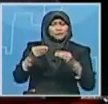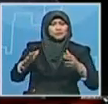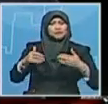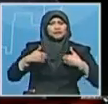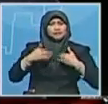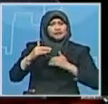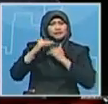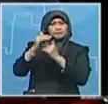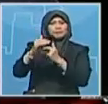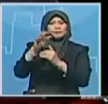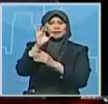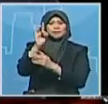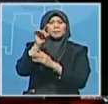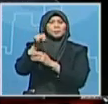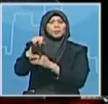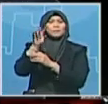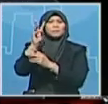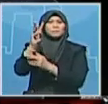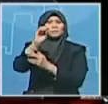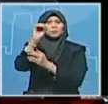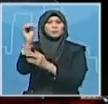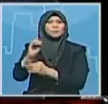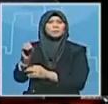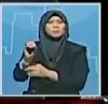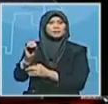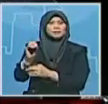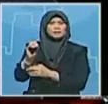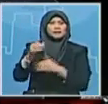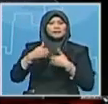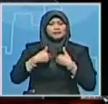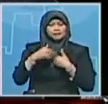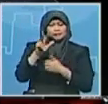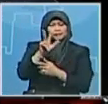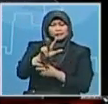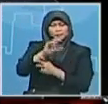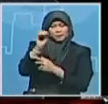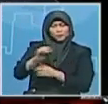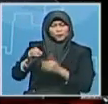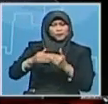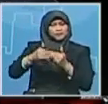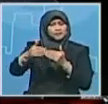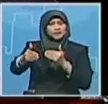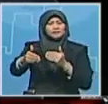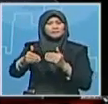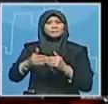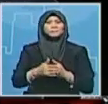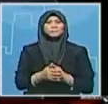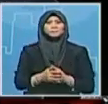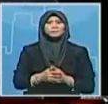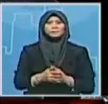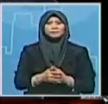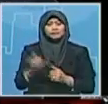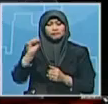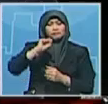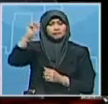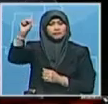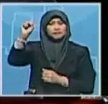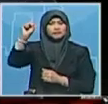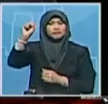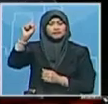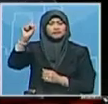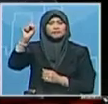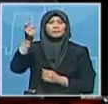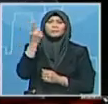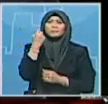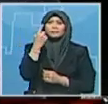di tahap 8.67%. Maknanya mereka berada lebih kurang 3% di hadapan. Di Sabah, seperti